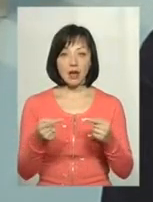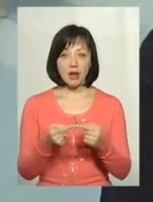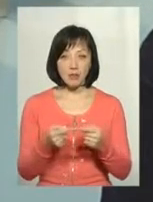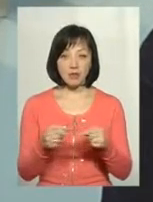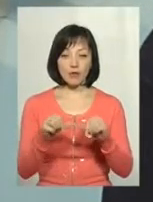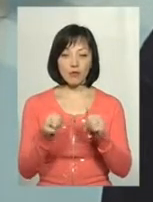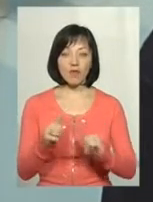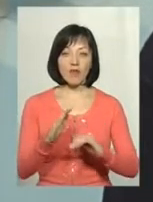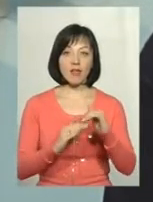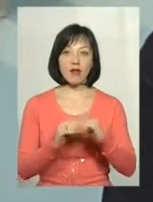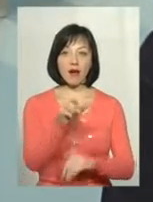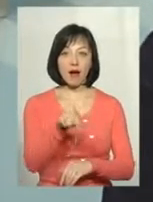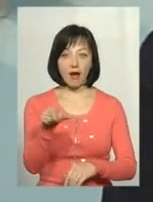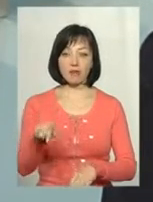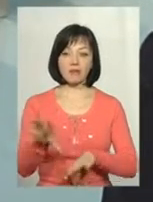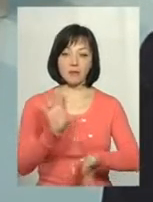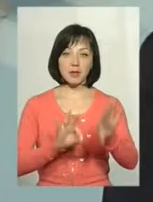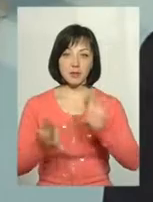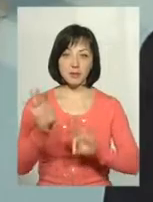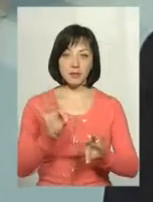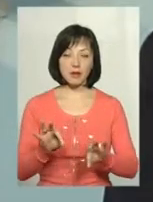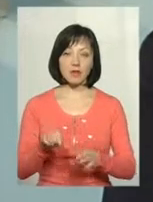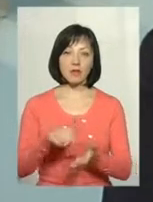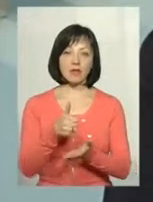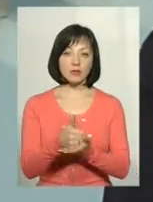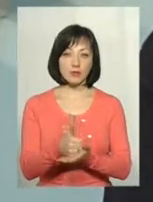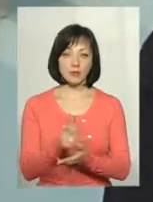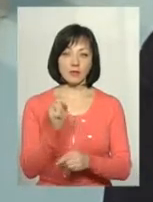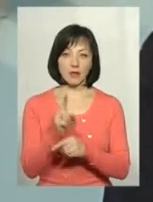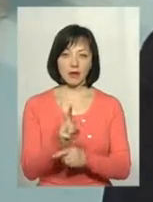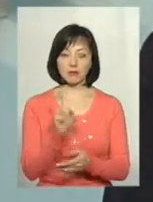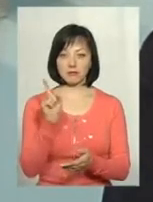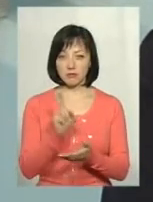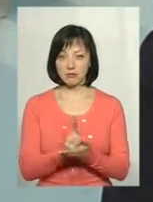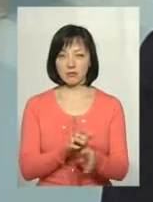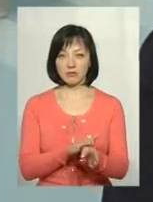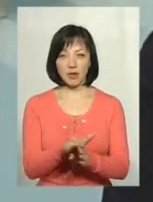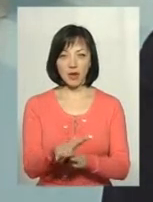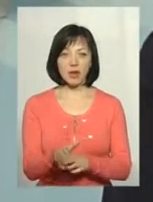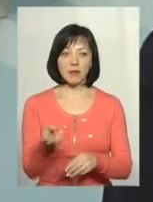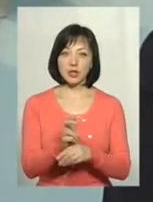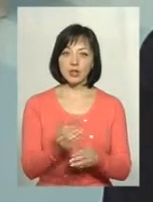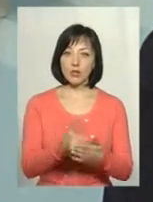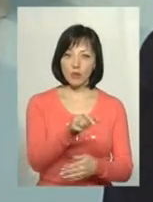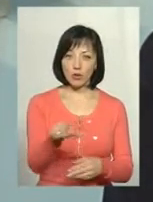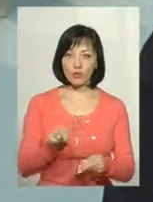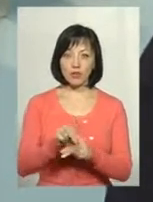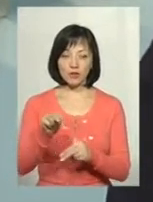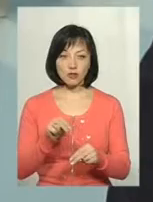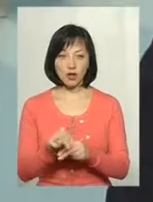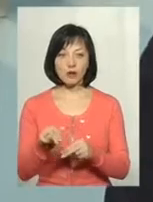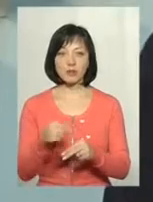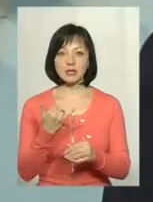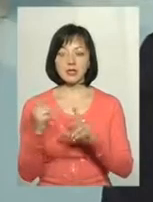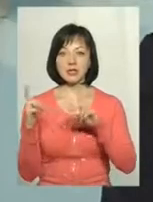кадрів, підбір їх, це було одним з тим завданням, з яким ми мусили справлятися. І прийшли нові люди, ми їх навчаємо. Вони